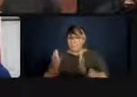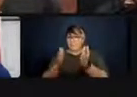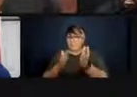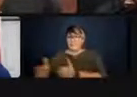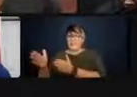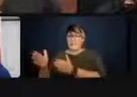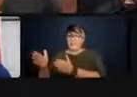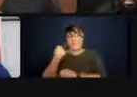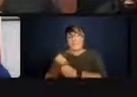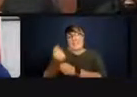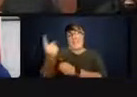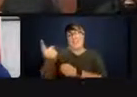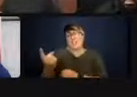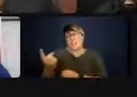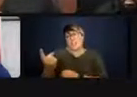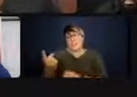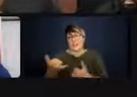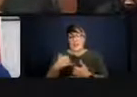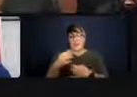tunajaribu kuweka